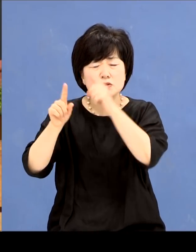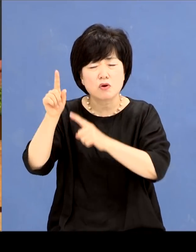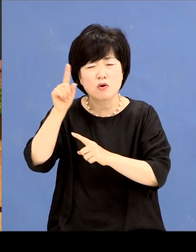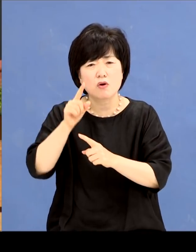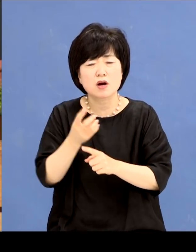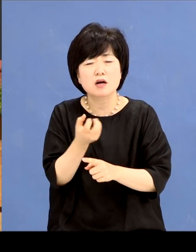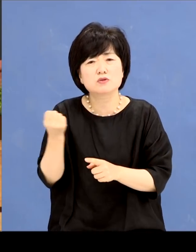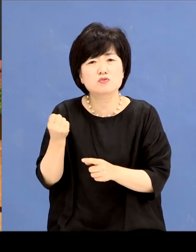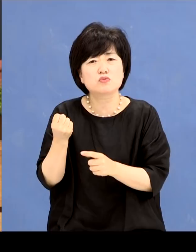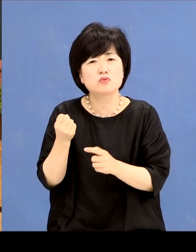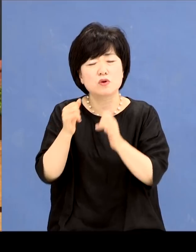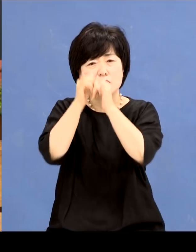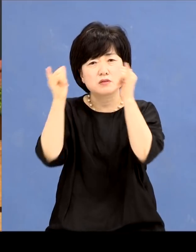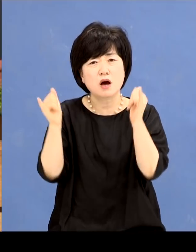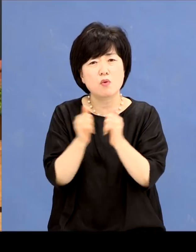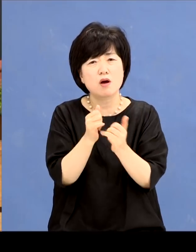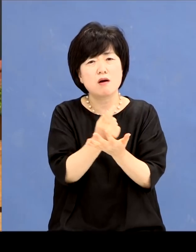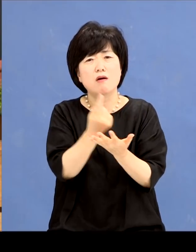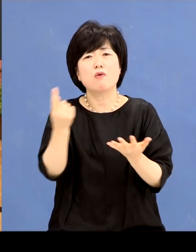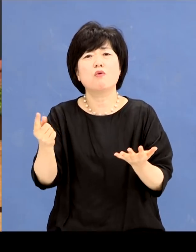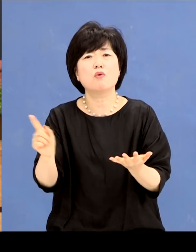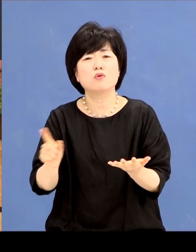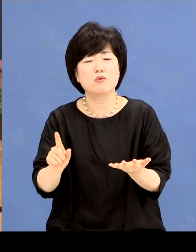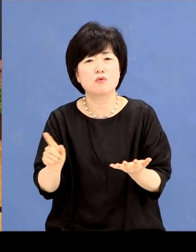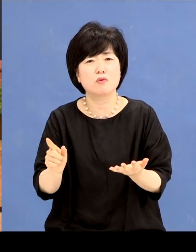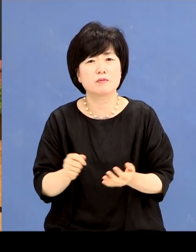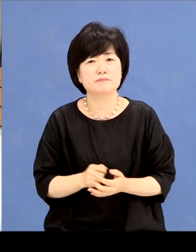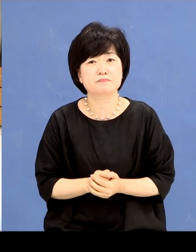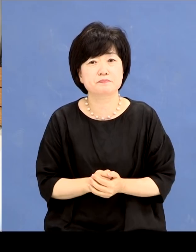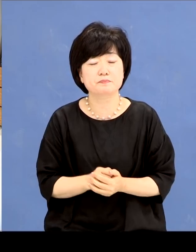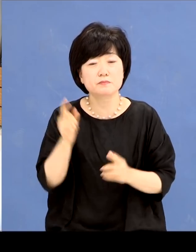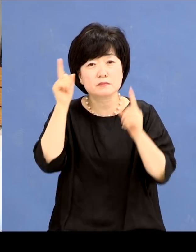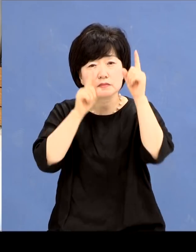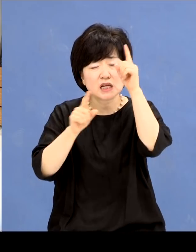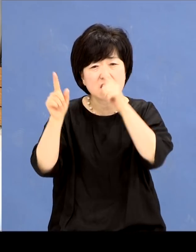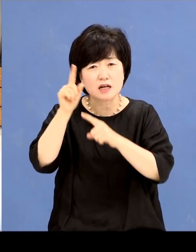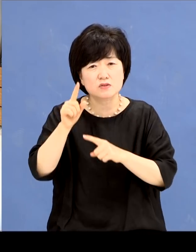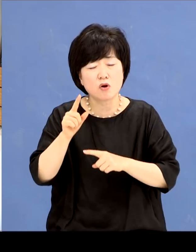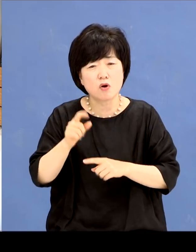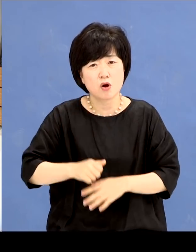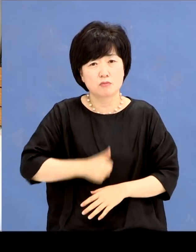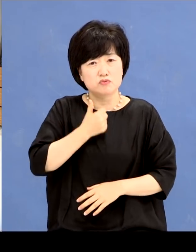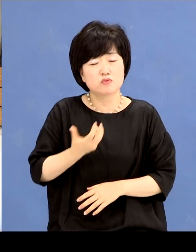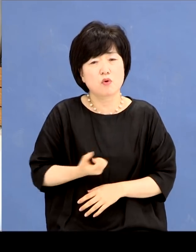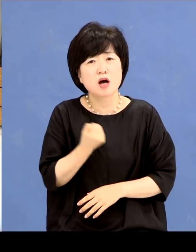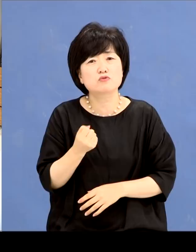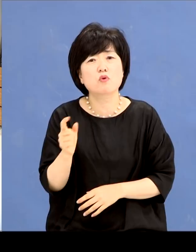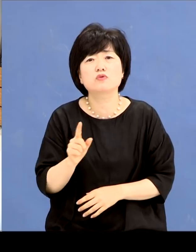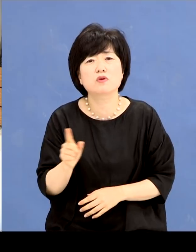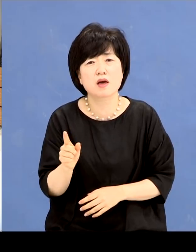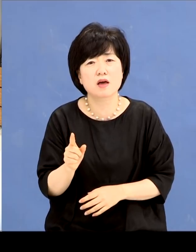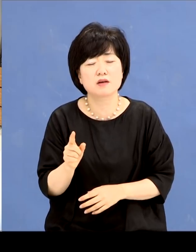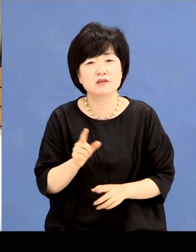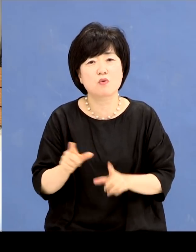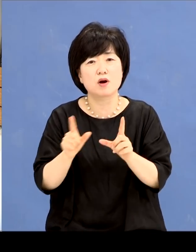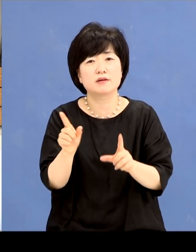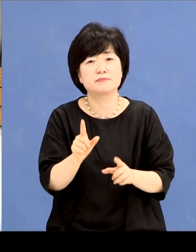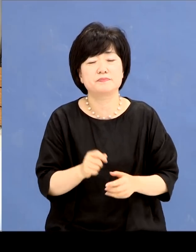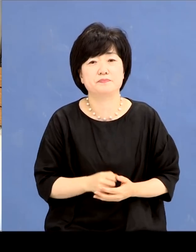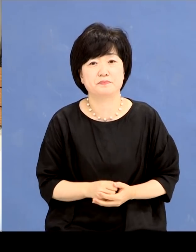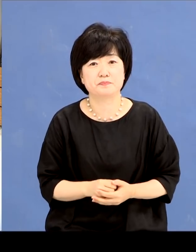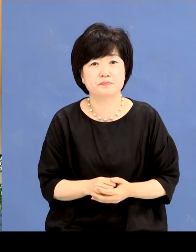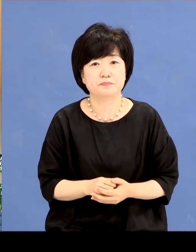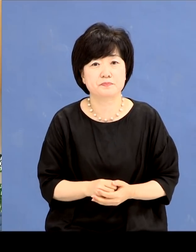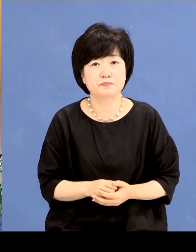상처를 안고 이제 홀로서기를 네. 한 거잖아요. 아까 그렇죠. 그 기쁜 마음에 홀로서기를 네. 했어야 되는데 네. 상처를 안고 분노를 네. 안고 나오셨단 말이에요. 어떤 생활을